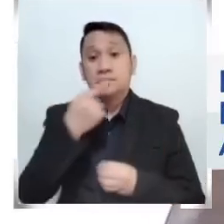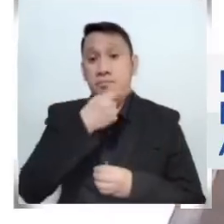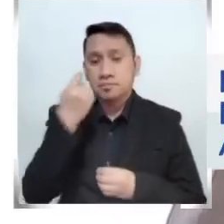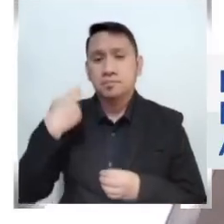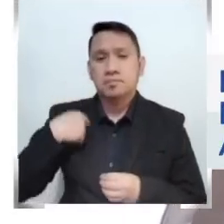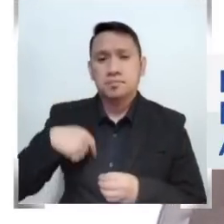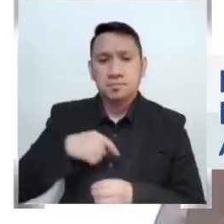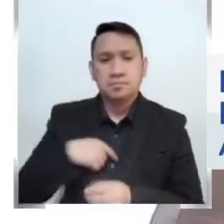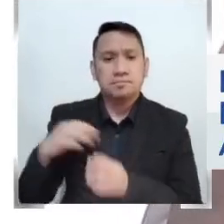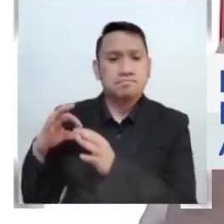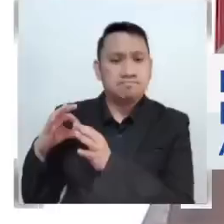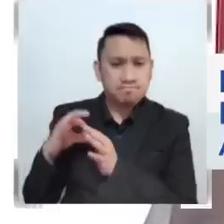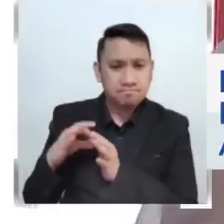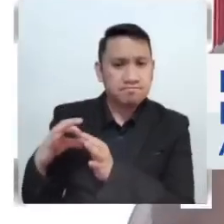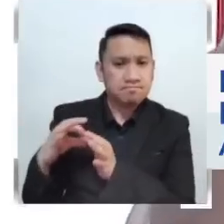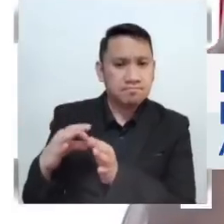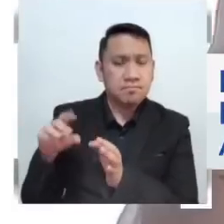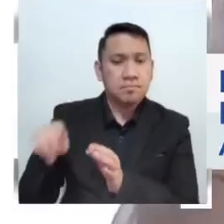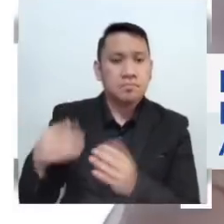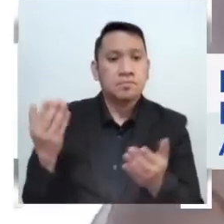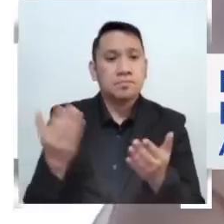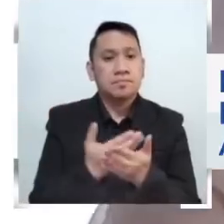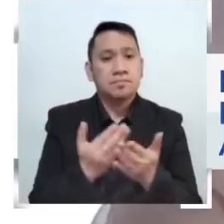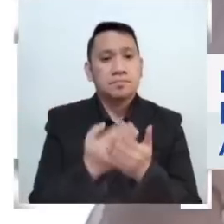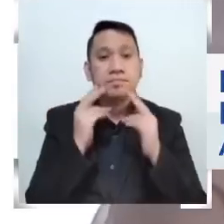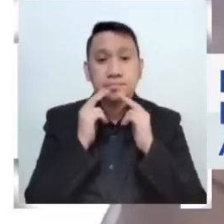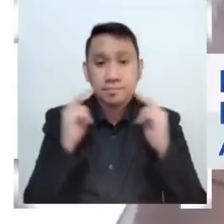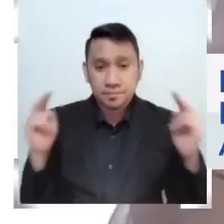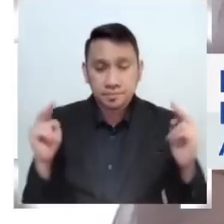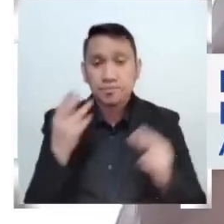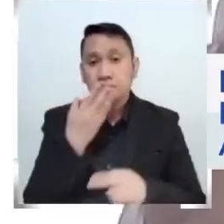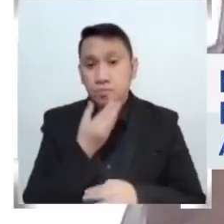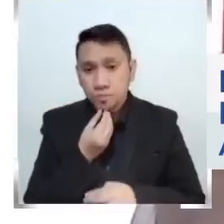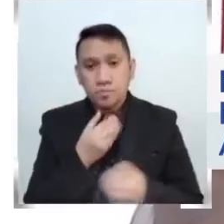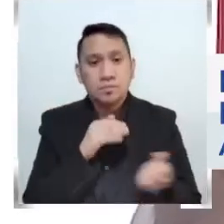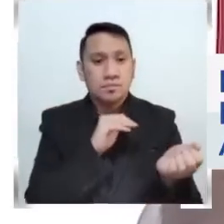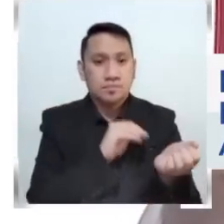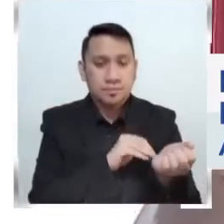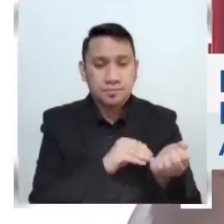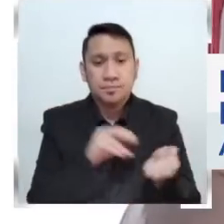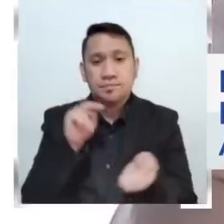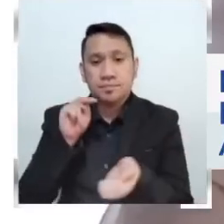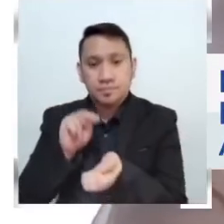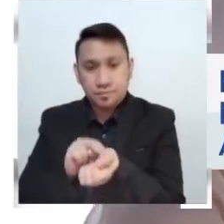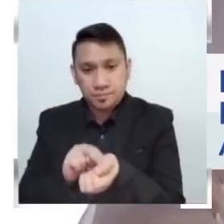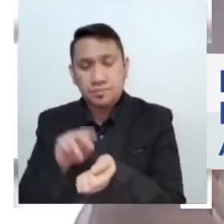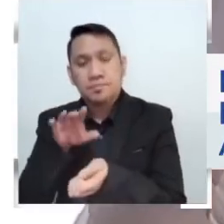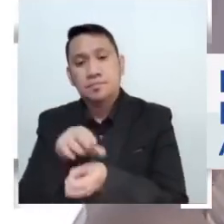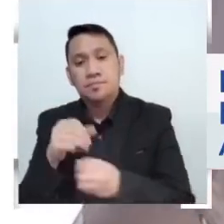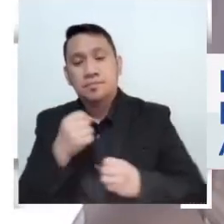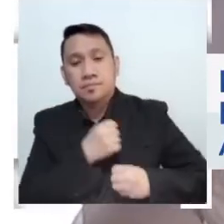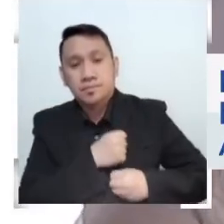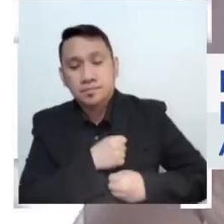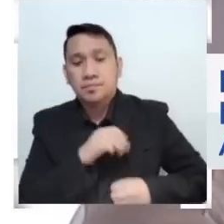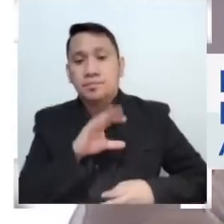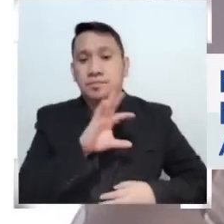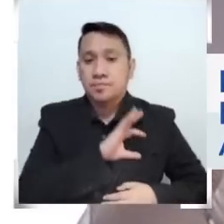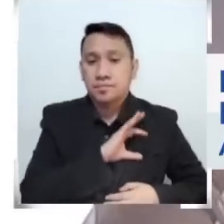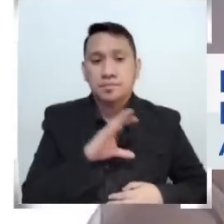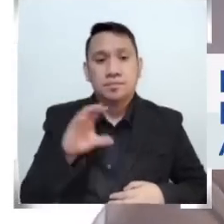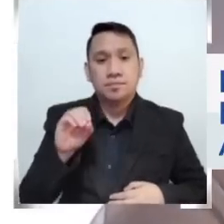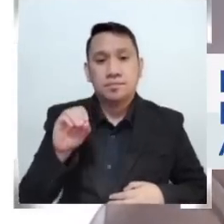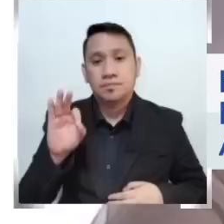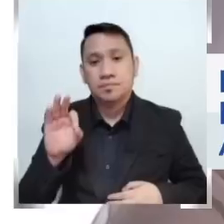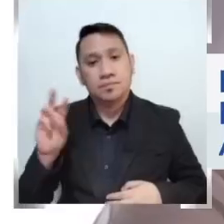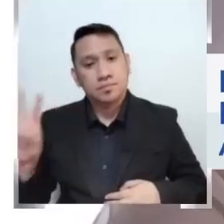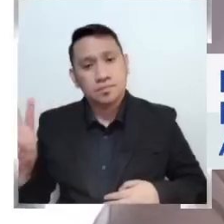ang ating mga makabagong bayani, ating mga doktor, mga nurse, mga sundalo, mga pulis, OFW, at